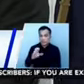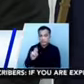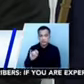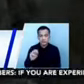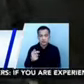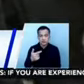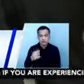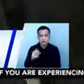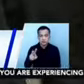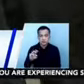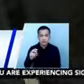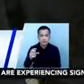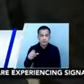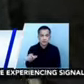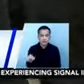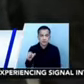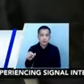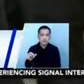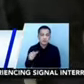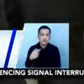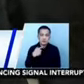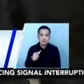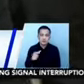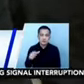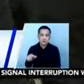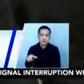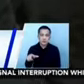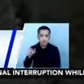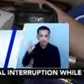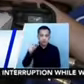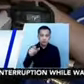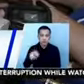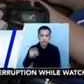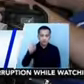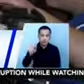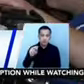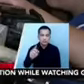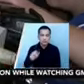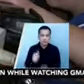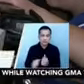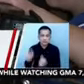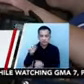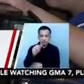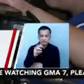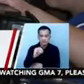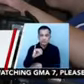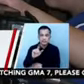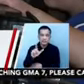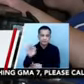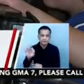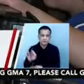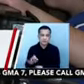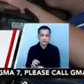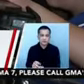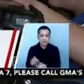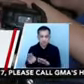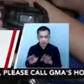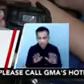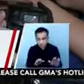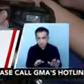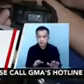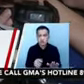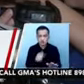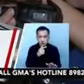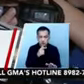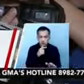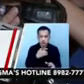at military chief ng Moro Islamic Liberation Front. One assurance namin is kung sino man ang gustong manggugulo, we